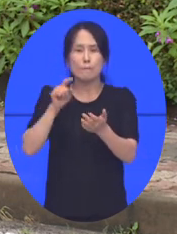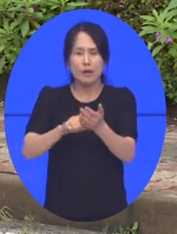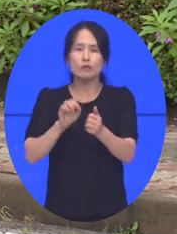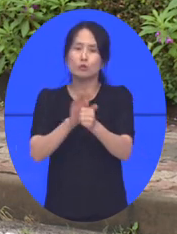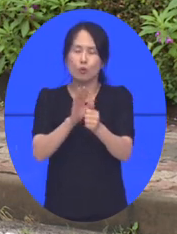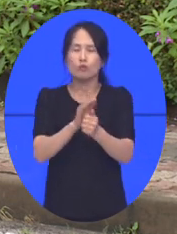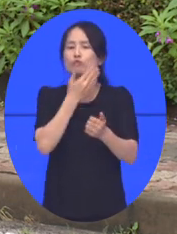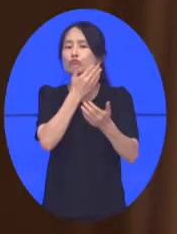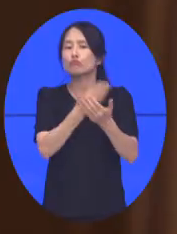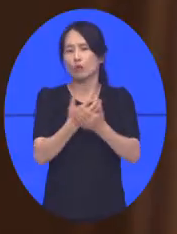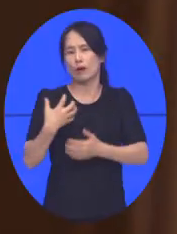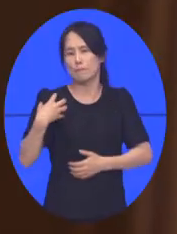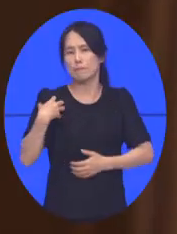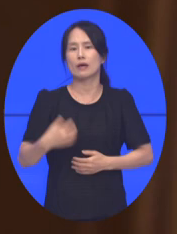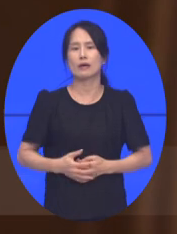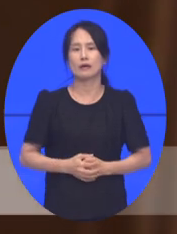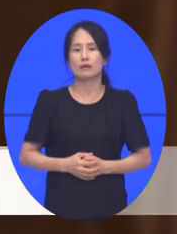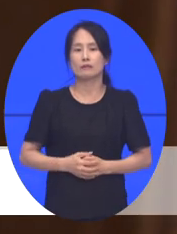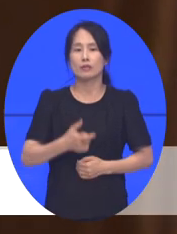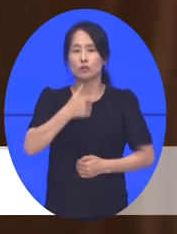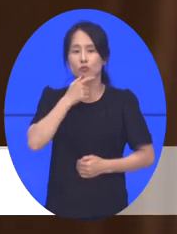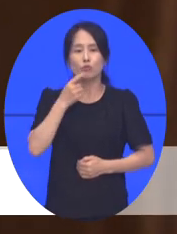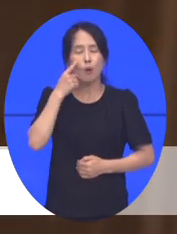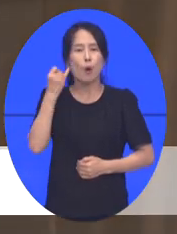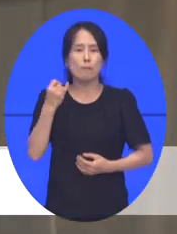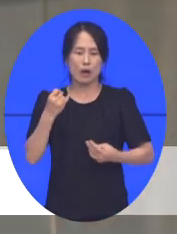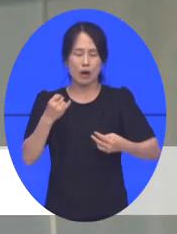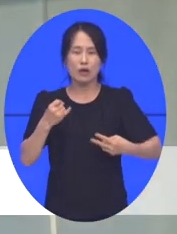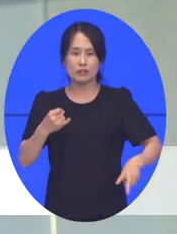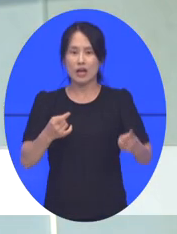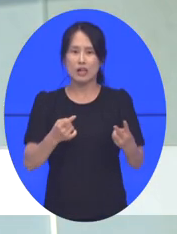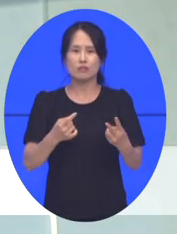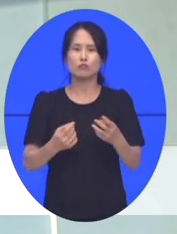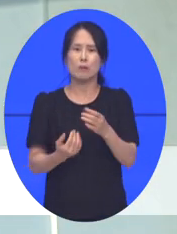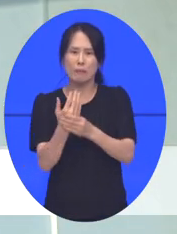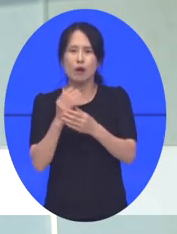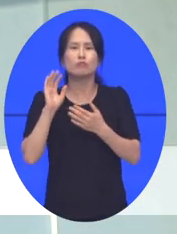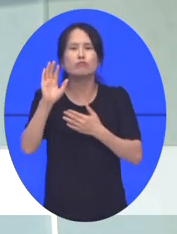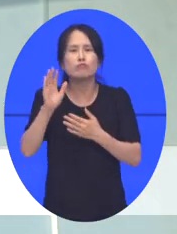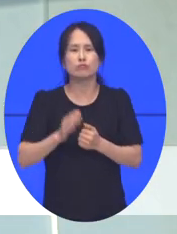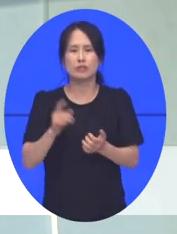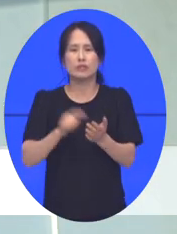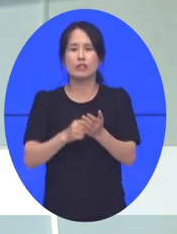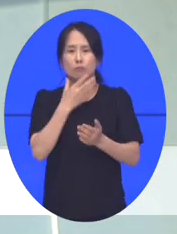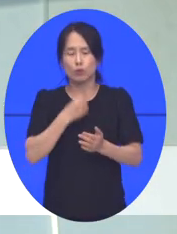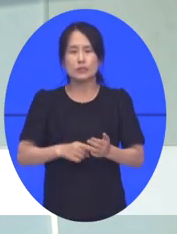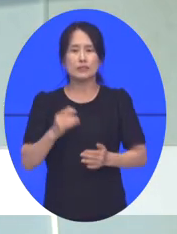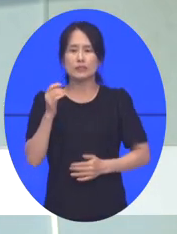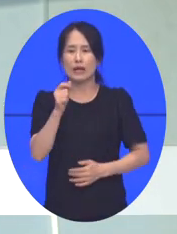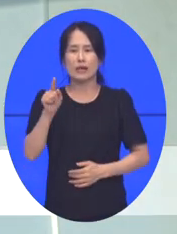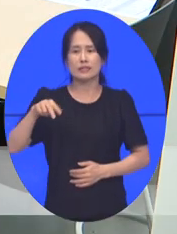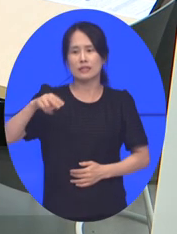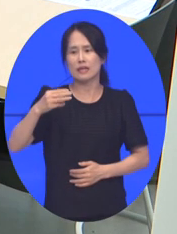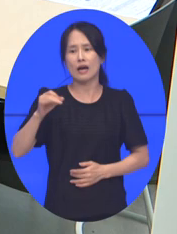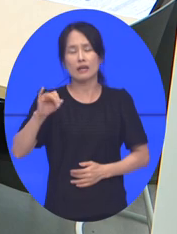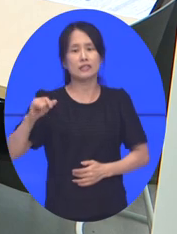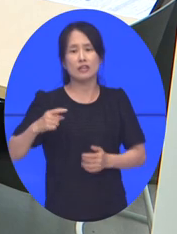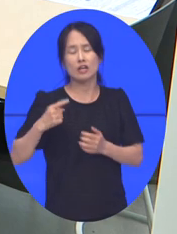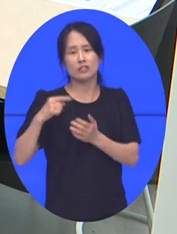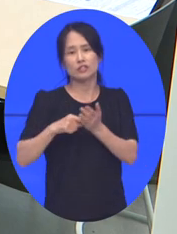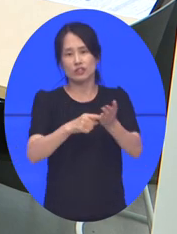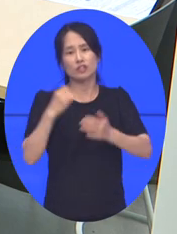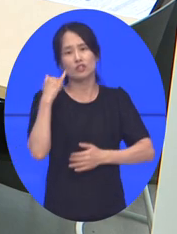것을 보여줍니다. 수원 세모녀 사건 이후 개설된 경기도 긴급복지 한라인. 복지제도의 손길이 닿지